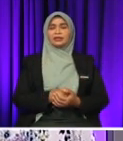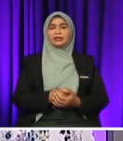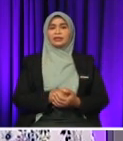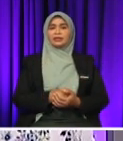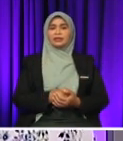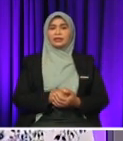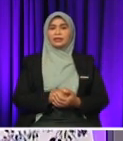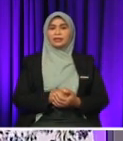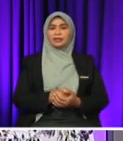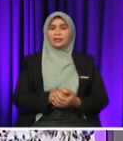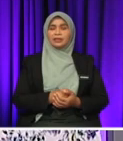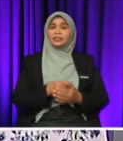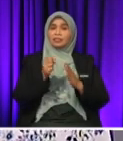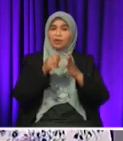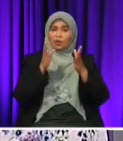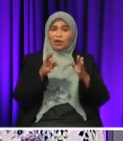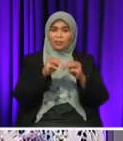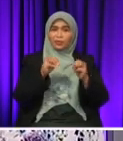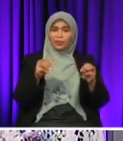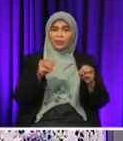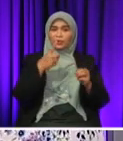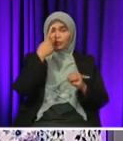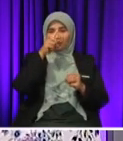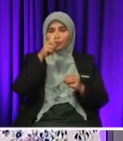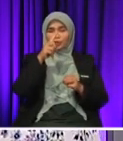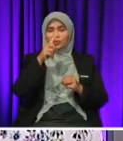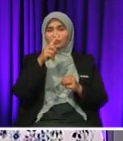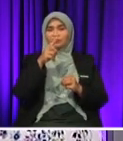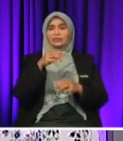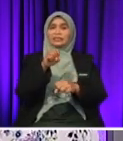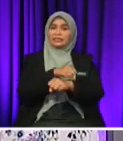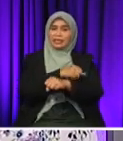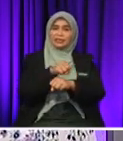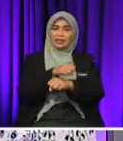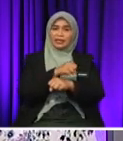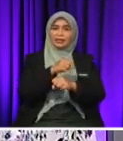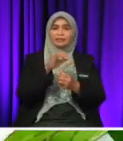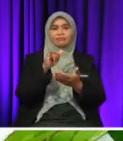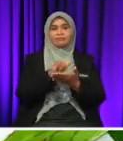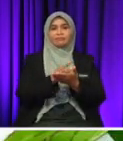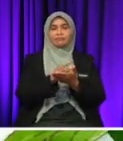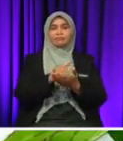mempersilakan seorang murid saya untuk mendeklamasikan saja